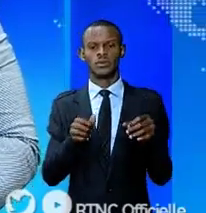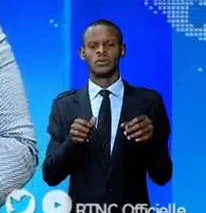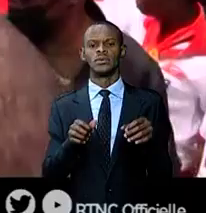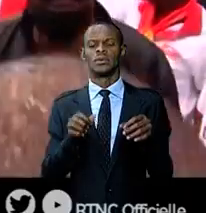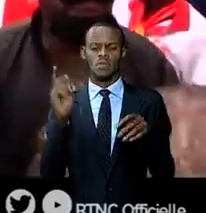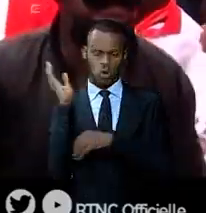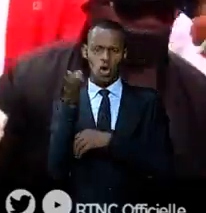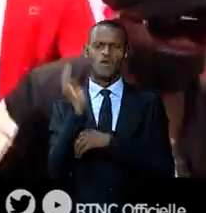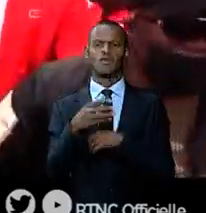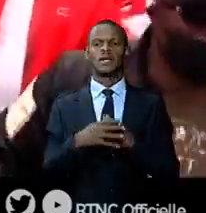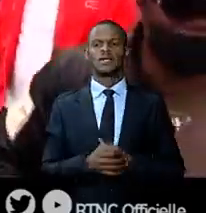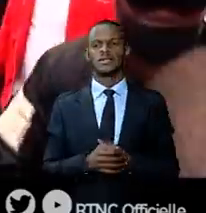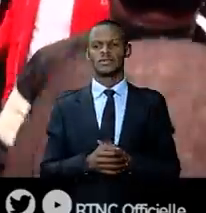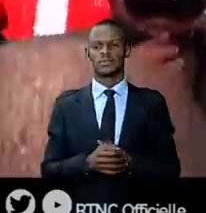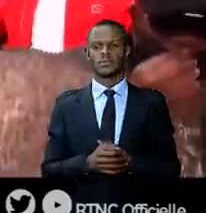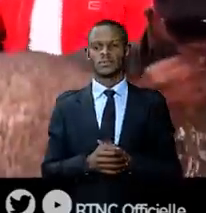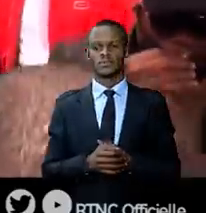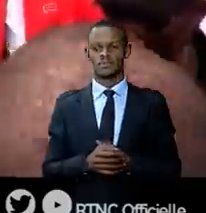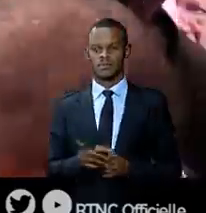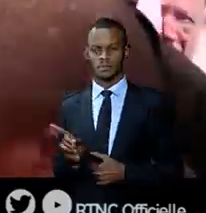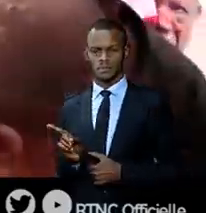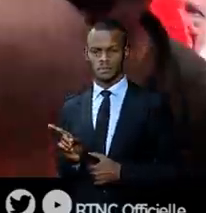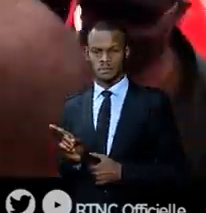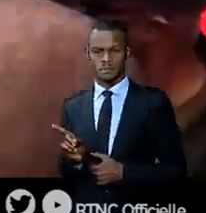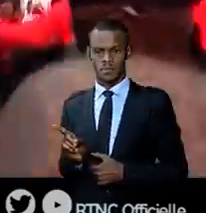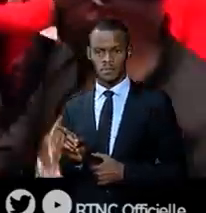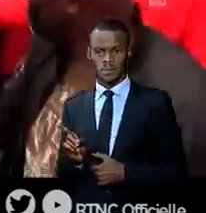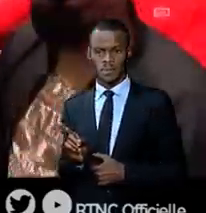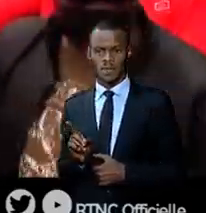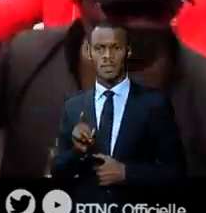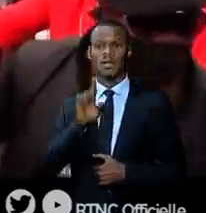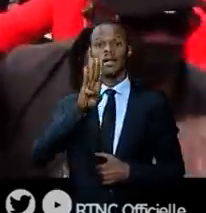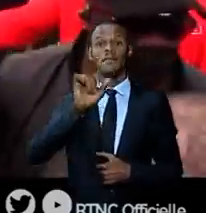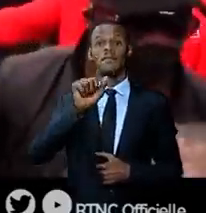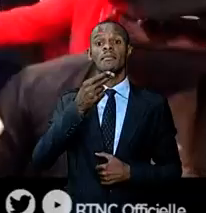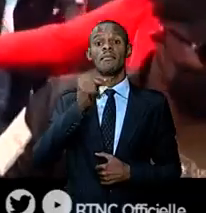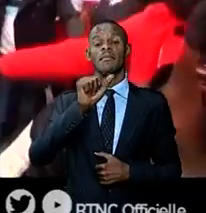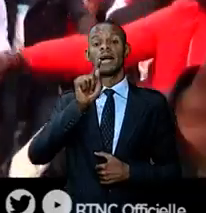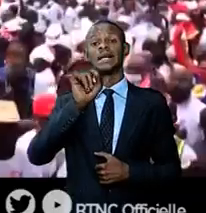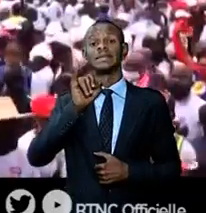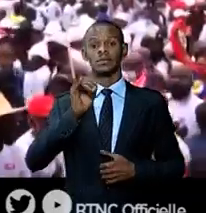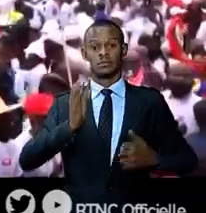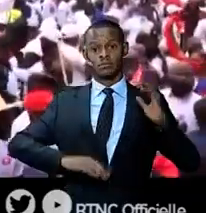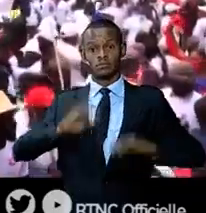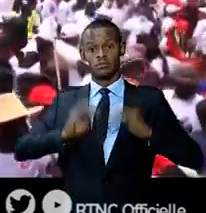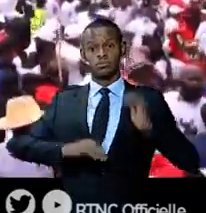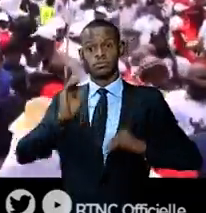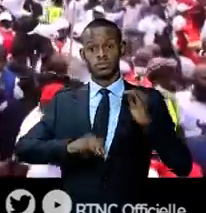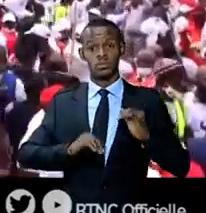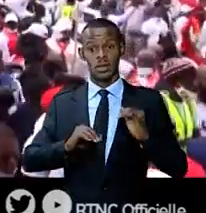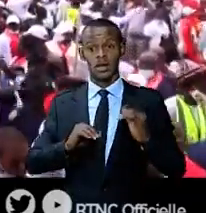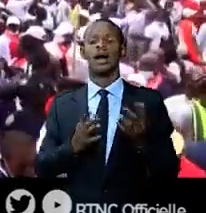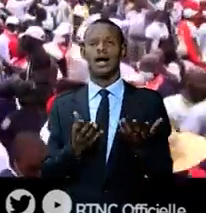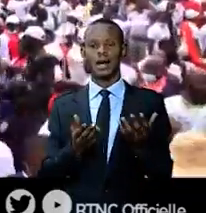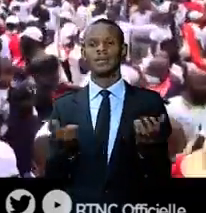Kipianga. 13h, Modeste Bathilukwebo fait son entrée à la Foire internationale de Kinshasa, noir du monde. Ils sont venus de